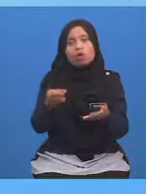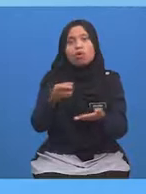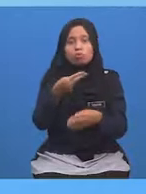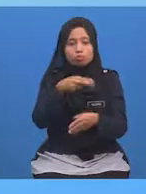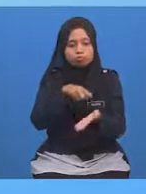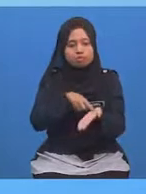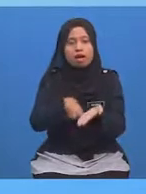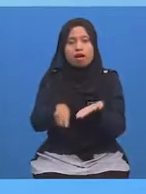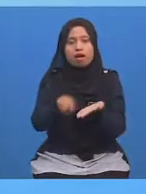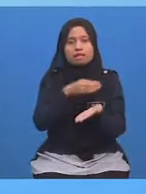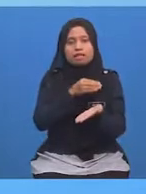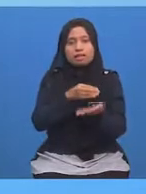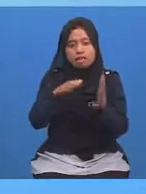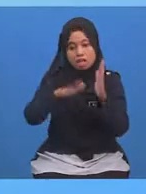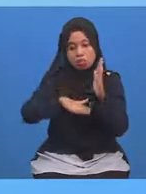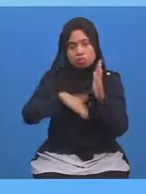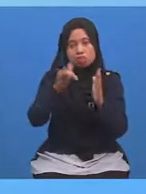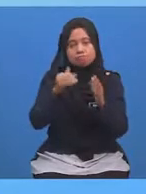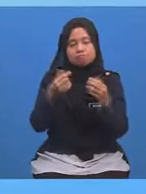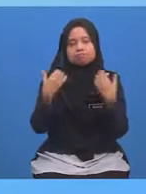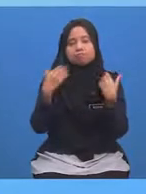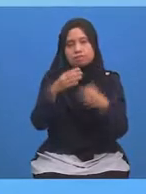dan kerugian yang dialami.